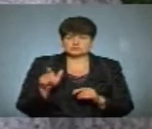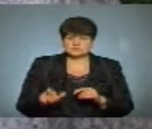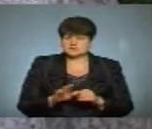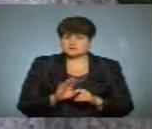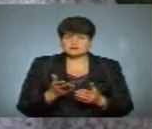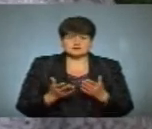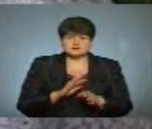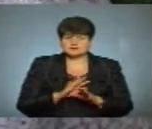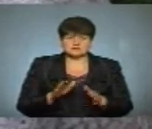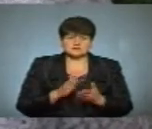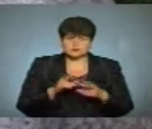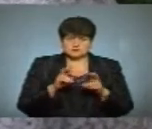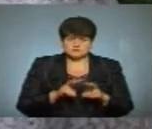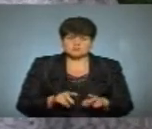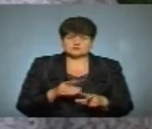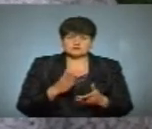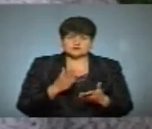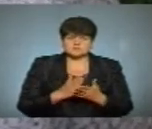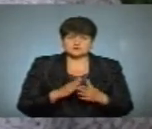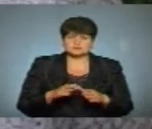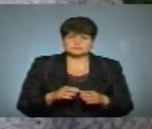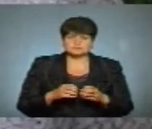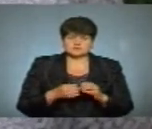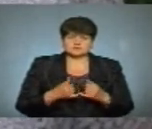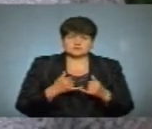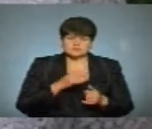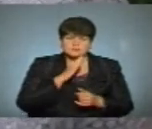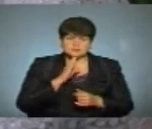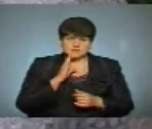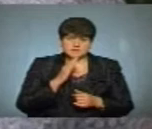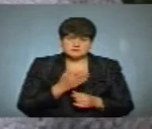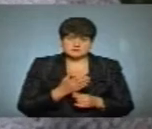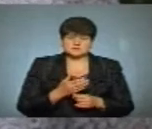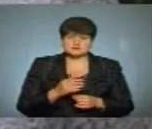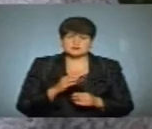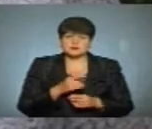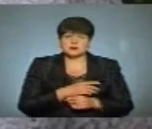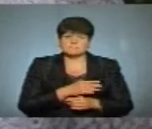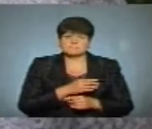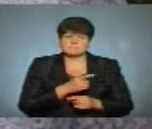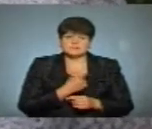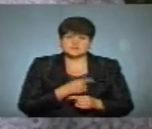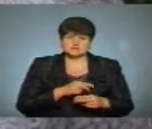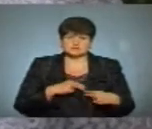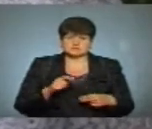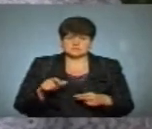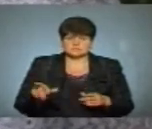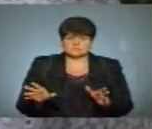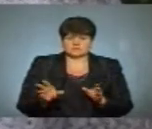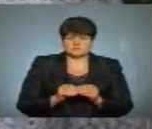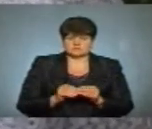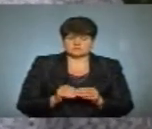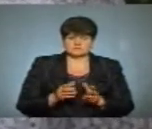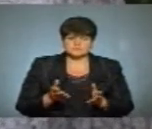є обстеженою, вона несе загрозу як для молодої матері породілі, так і для самих медичних працівників, які контактують із